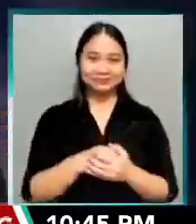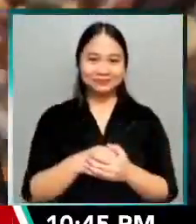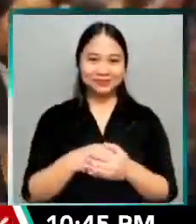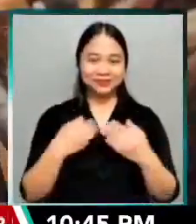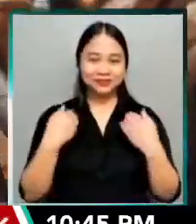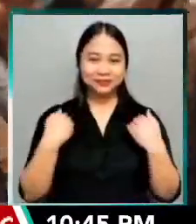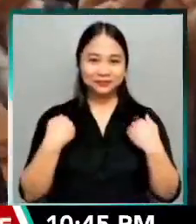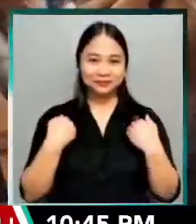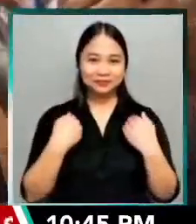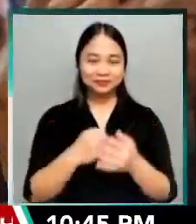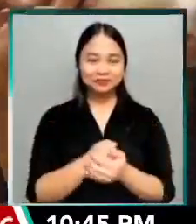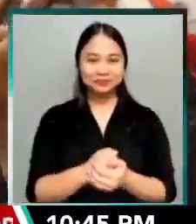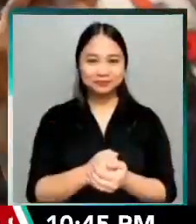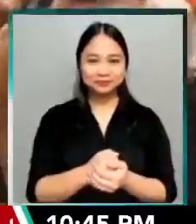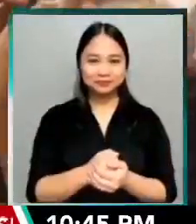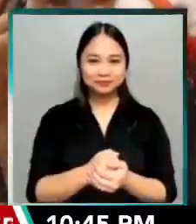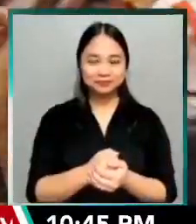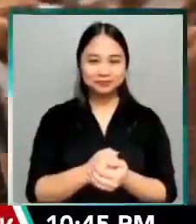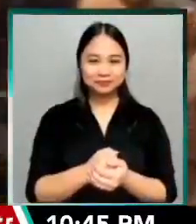kinalakian aliw naman.